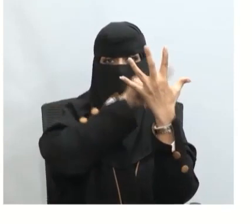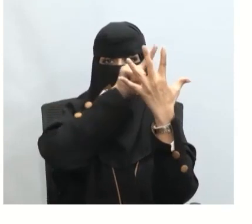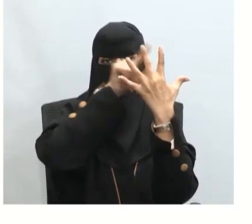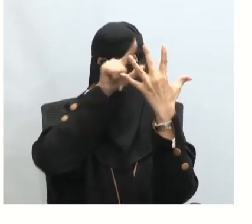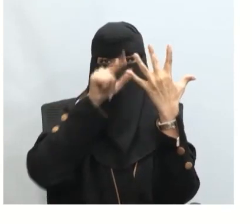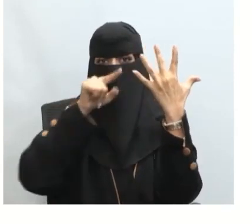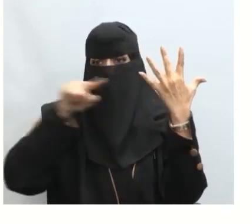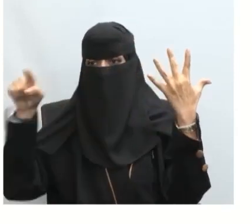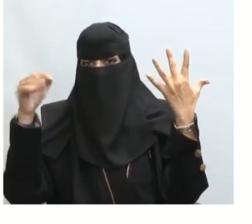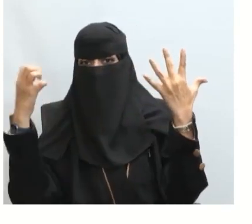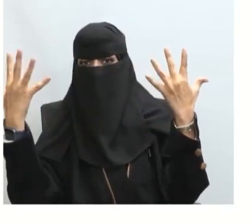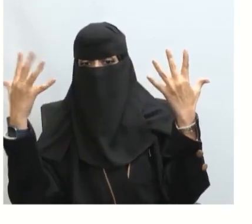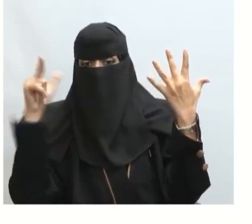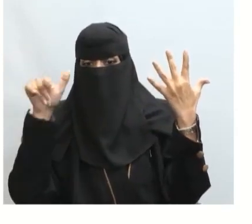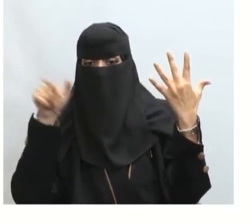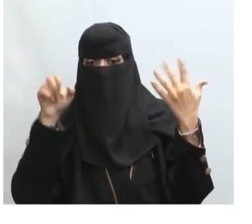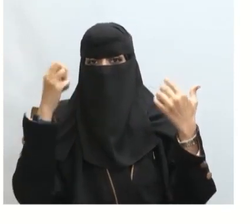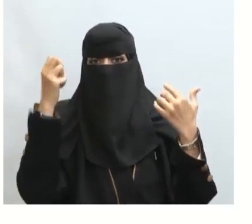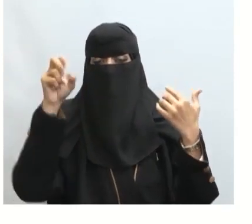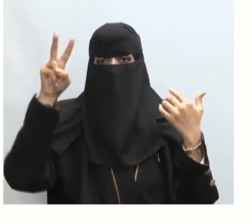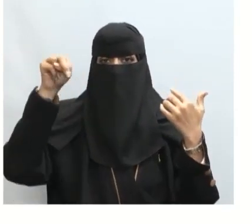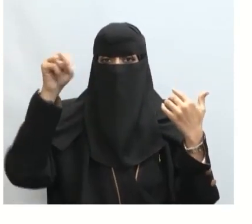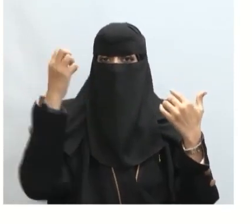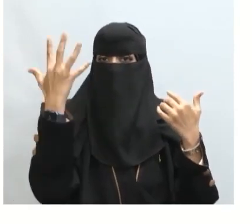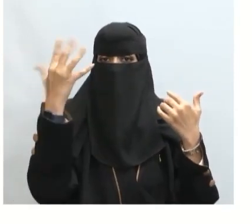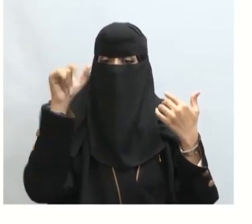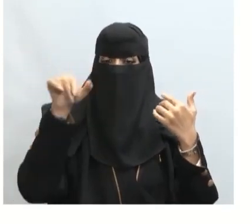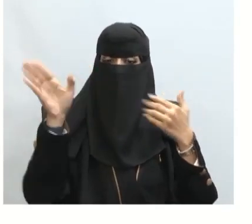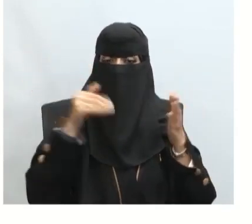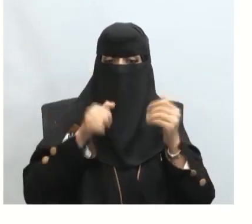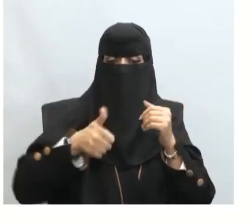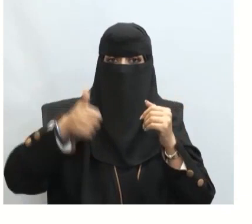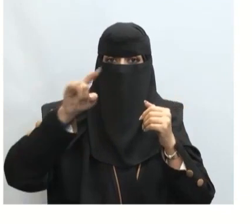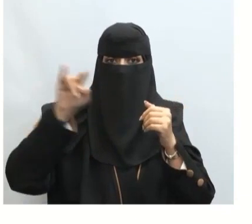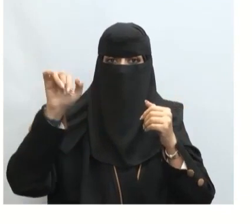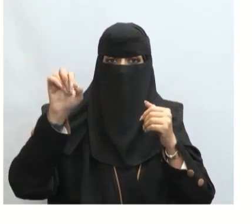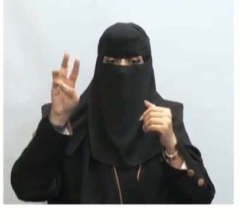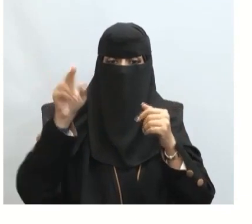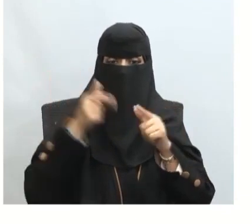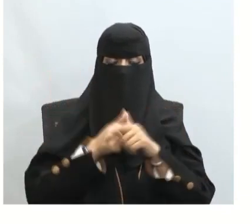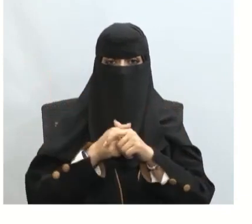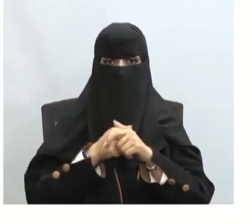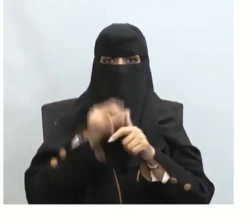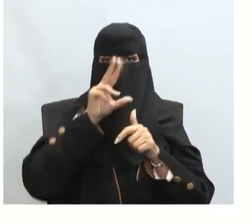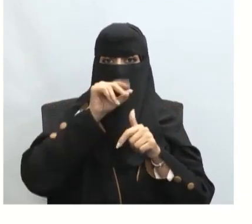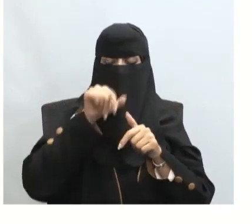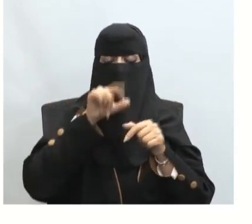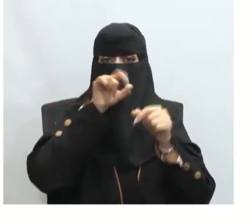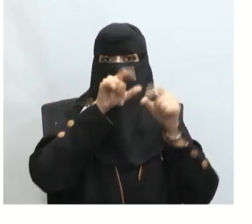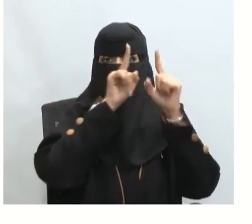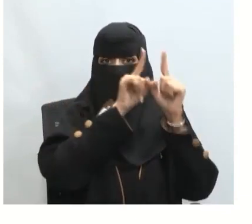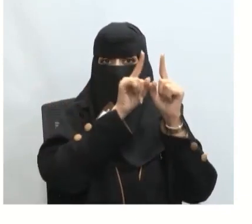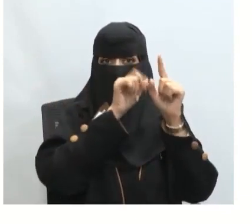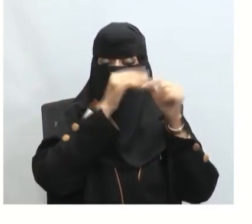سيعطيني خمس حرف الان هنا ستكون خمس ذرات او خمس عفوا جزيئات من الاثيلين اذا هنا لاحظ انه